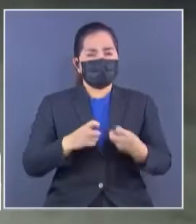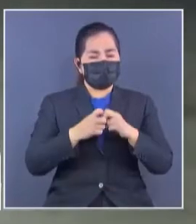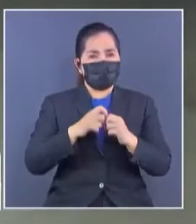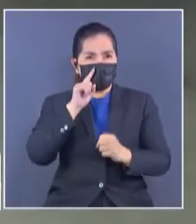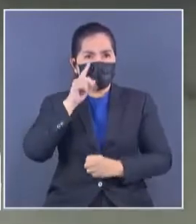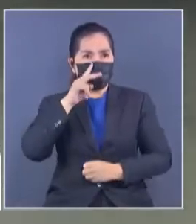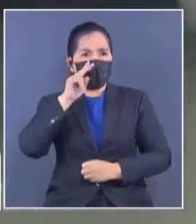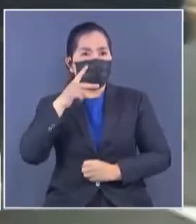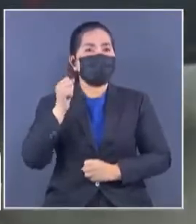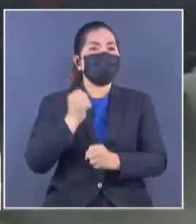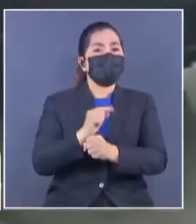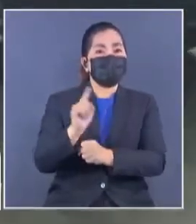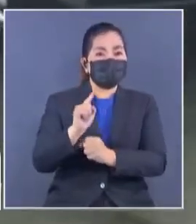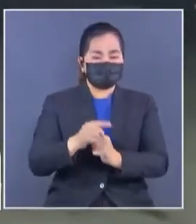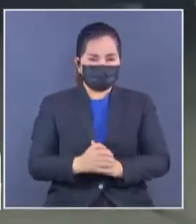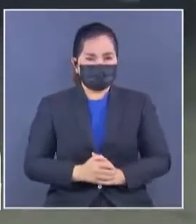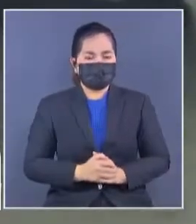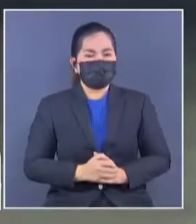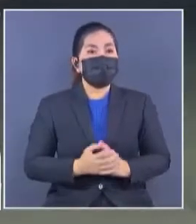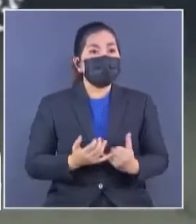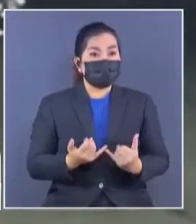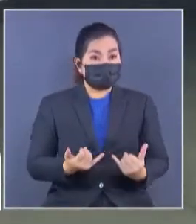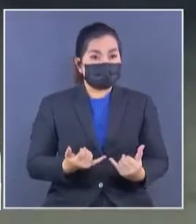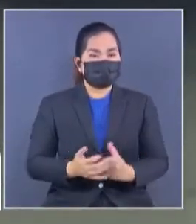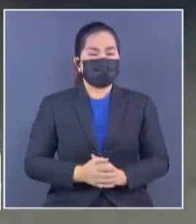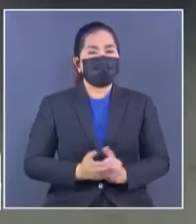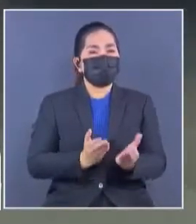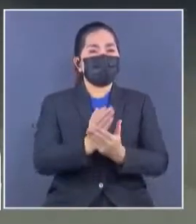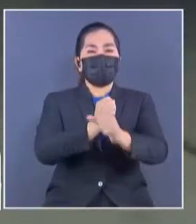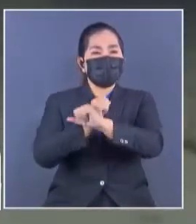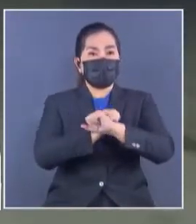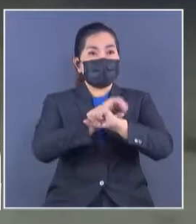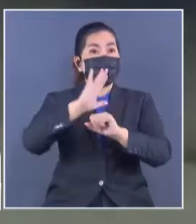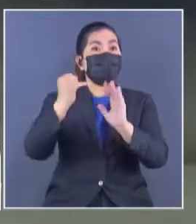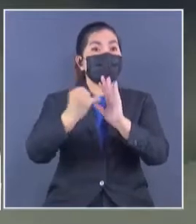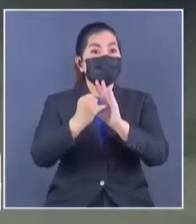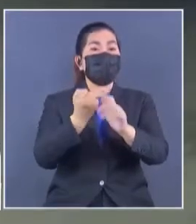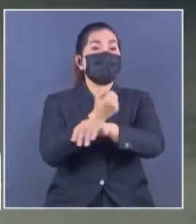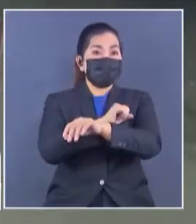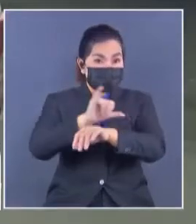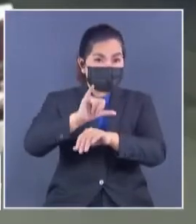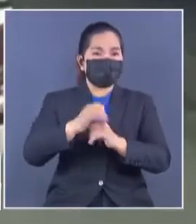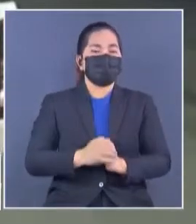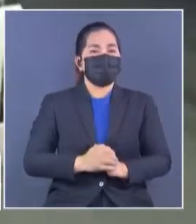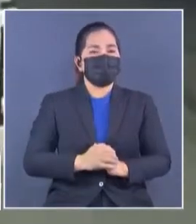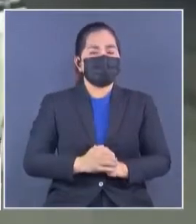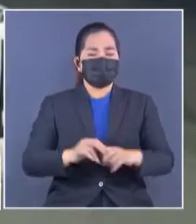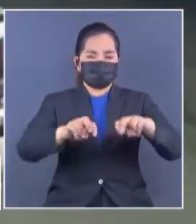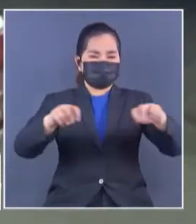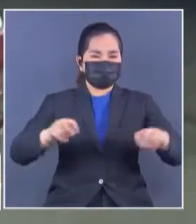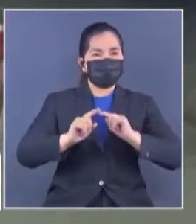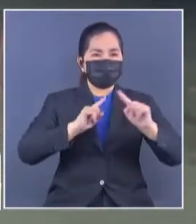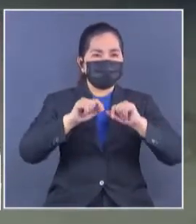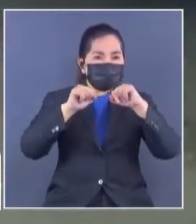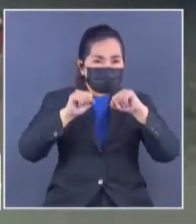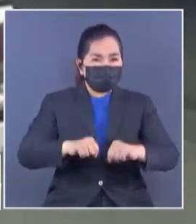ากันอีกแน่เลยในอนาคตเขาบอกแบบนี้ค่ะล่าสุดเนี่ยทางฝ่ายป้องกันจังหวัดพระนครศรีอยุธยาเขาจะเปิดโต๊ะเจรจาให้นะค